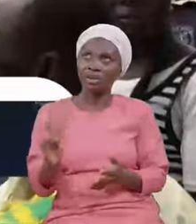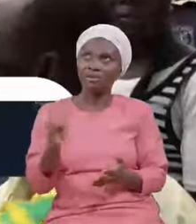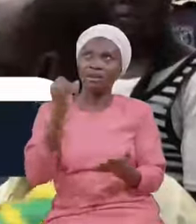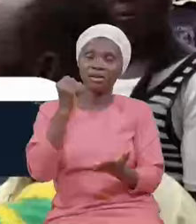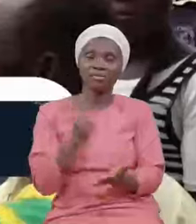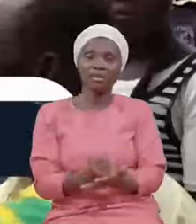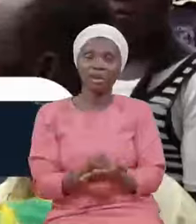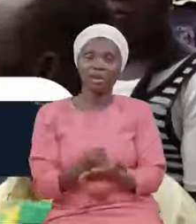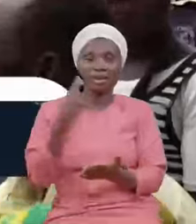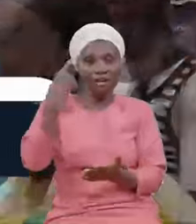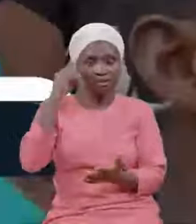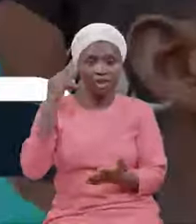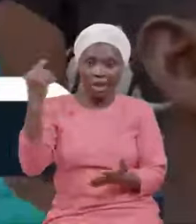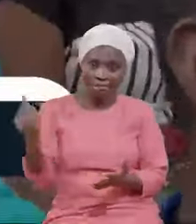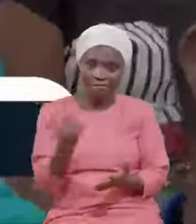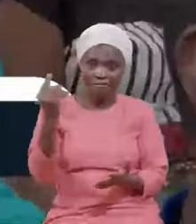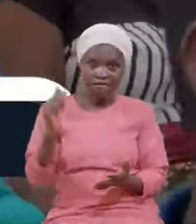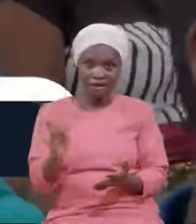Au siècle des siècles.